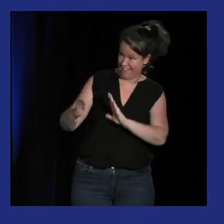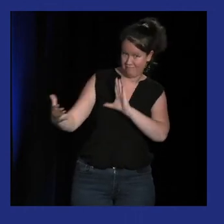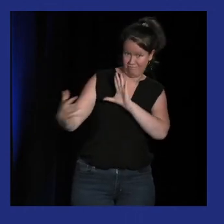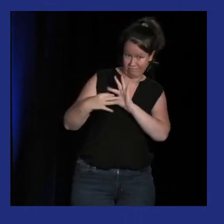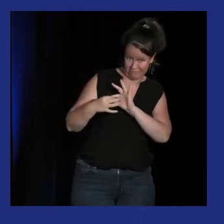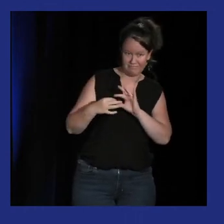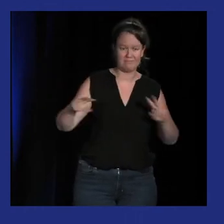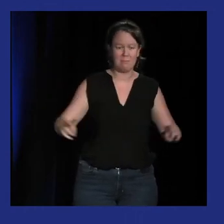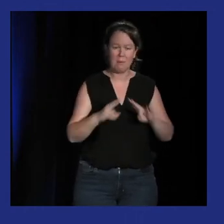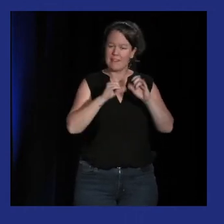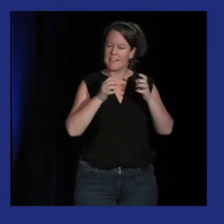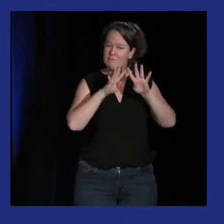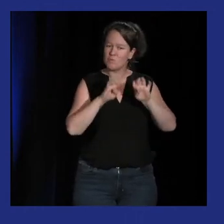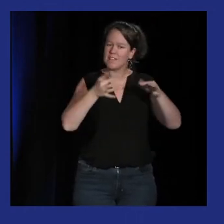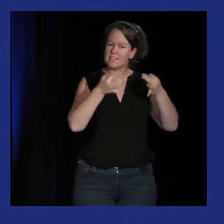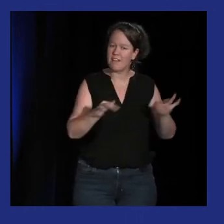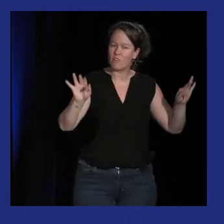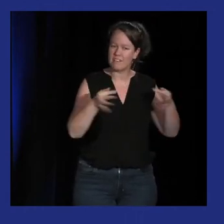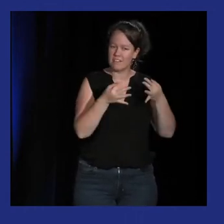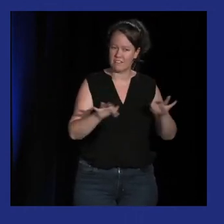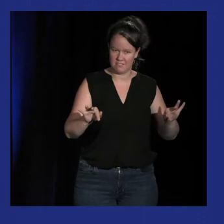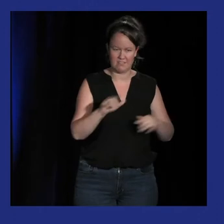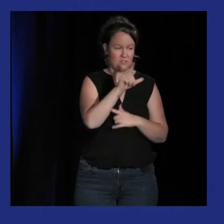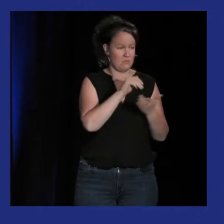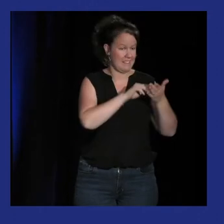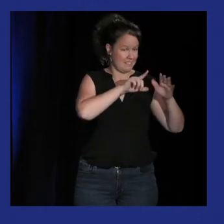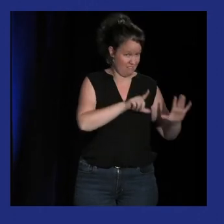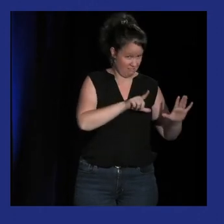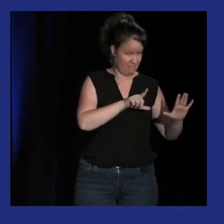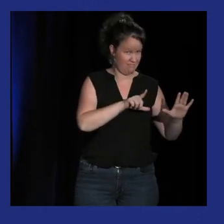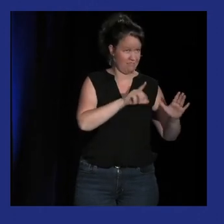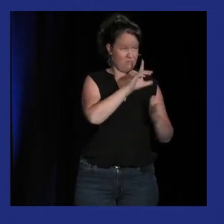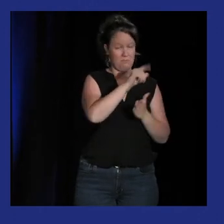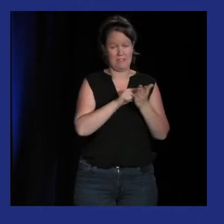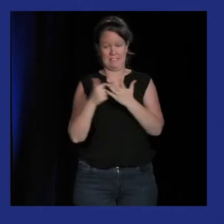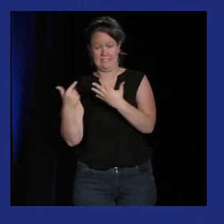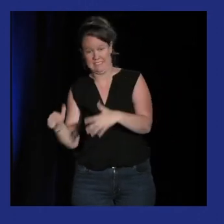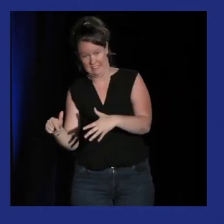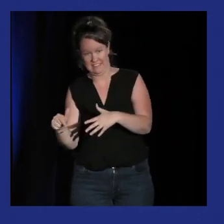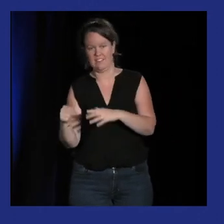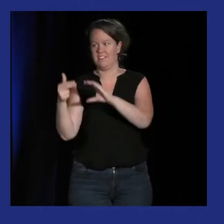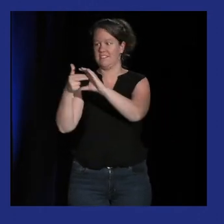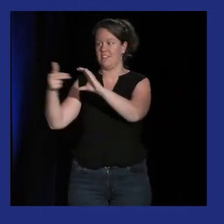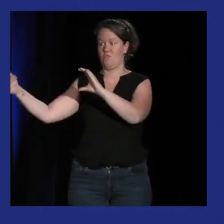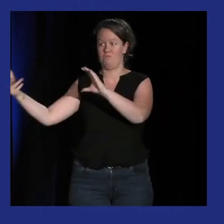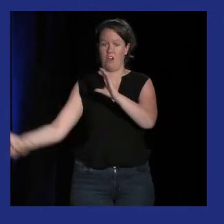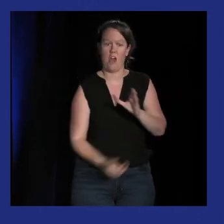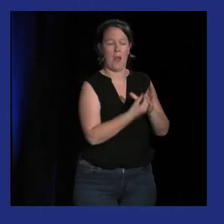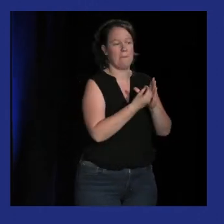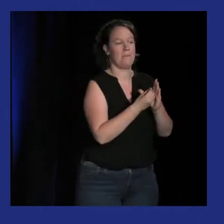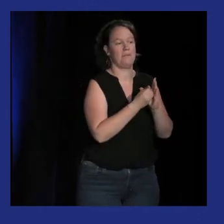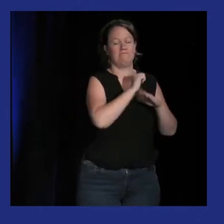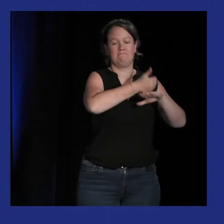2007-2017 sous l'impulsion du sel comme Nintendo fait partie du sel et ils étaient obligés de collaborer avec nous et ensuite